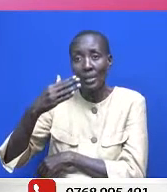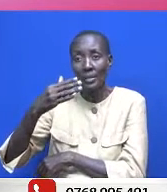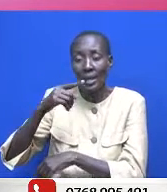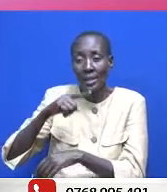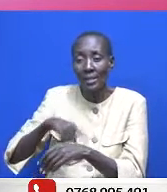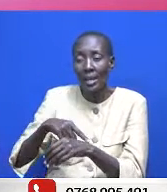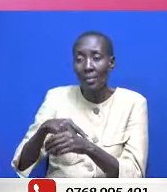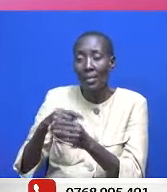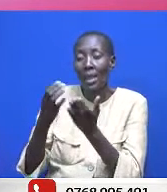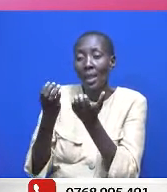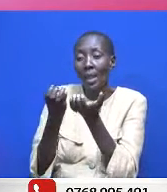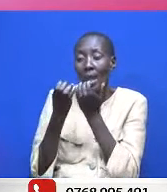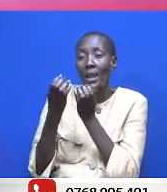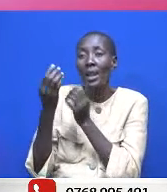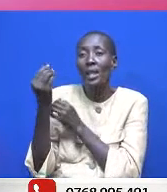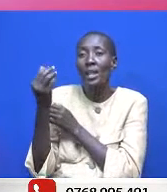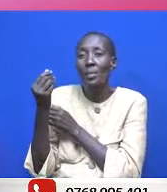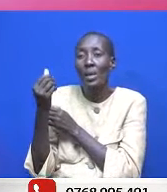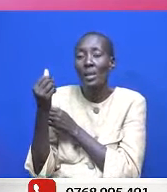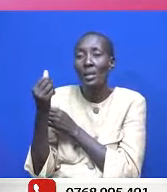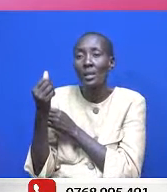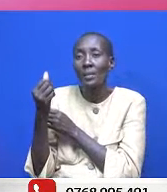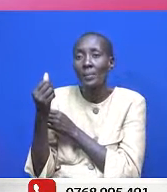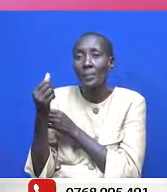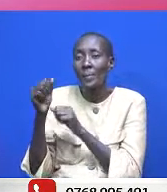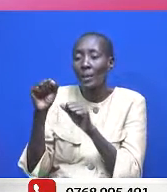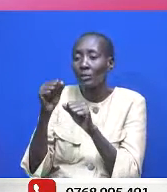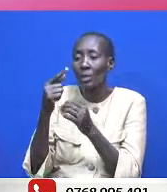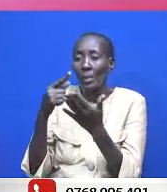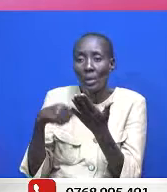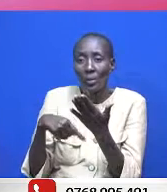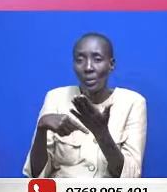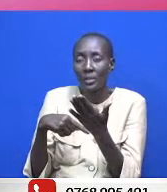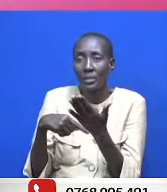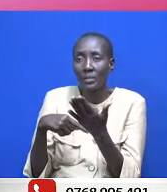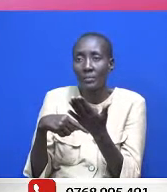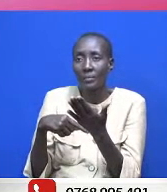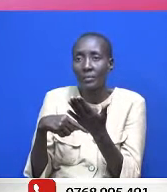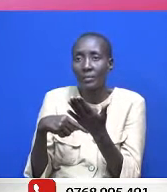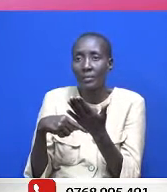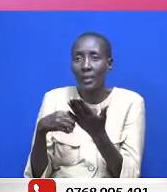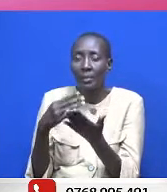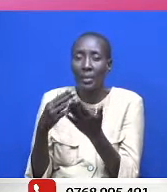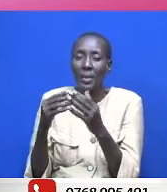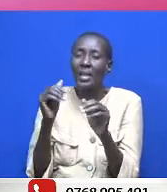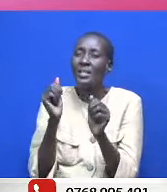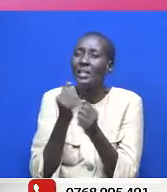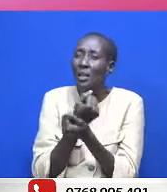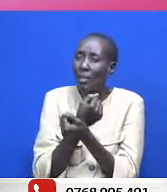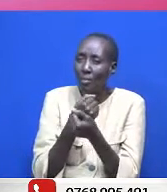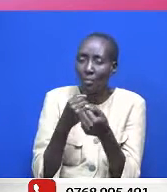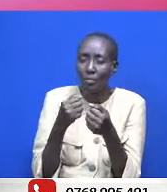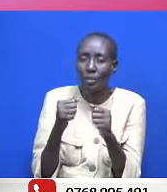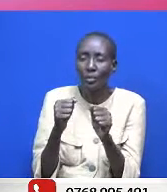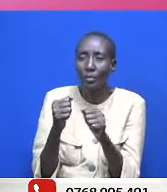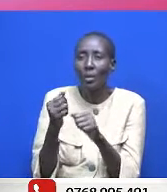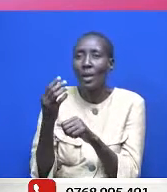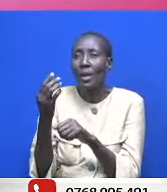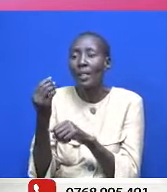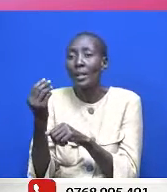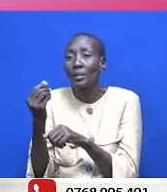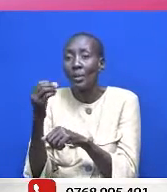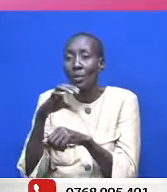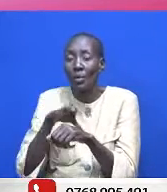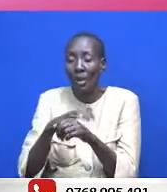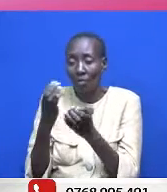pesa inaifanya kuwa zaidi ya, ningependa kusema hata haiwezekani kuwa pesa zinapatikana kwa